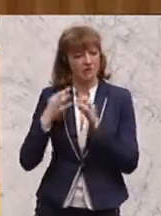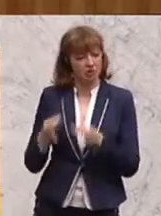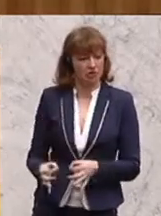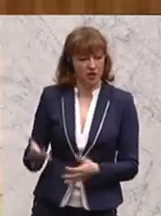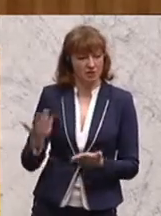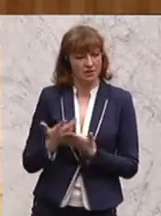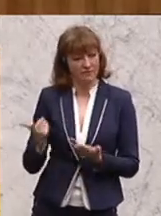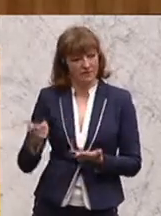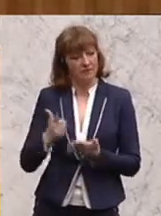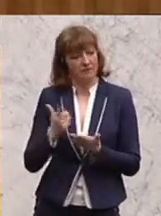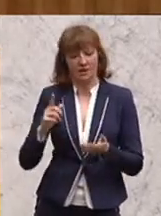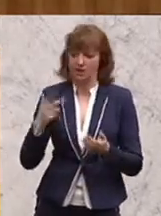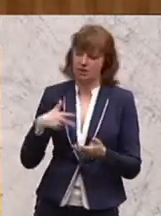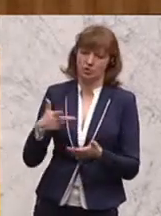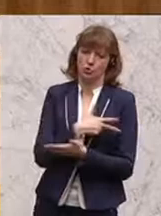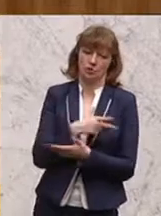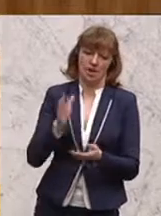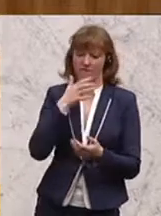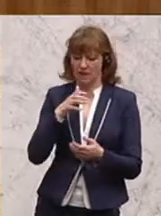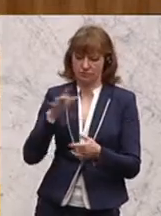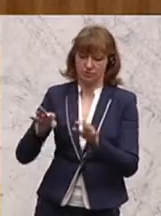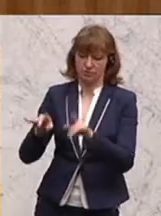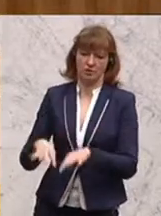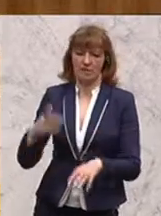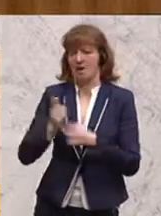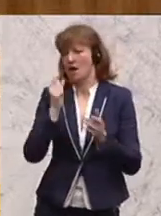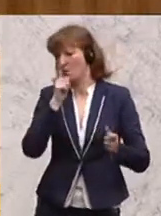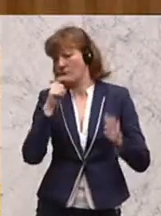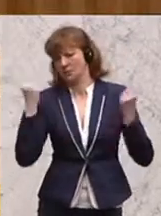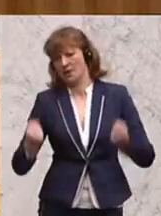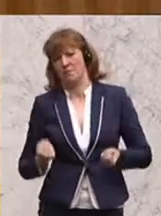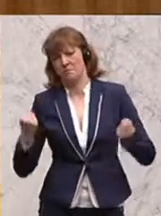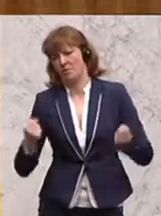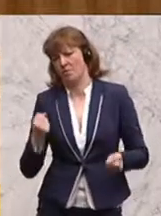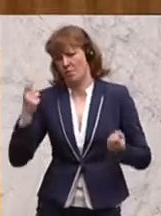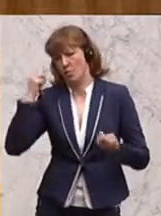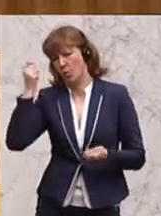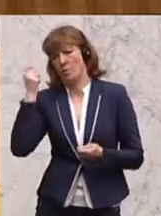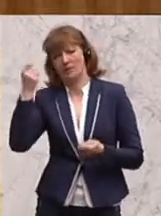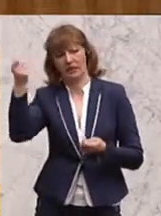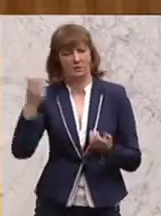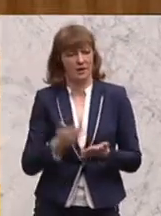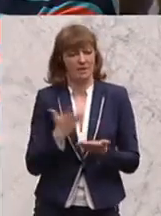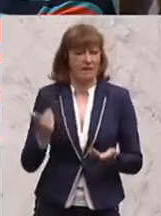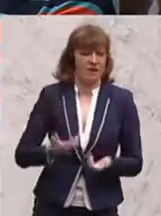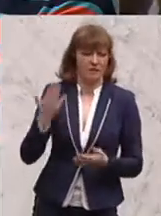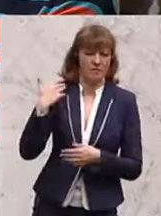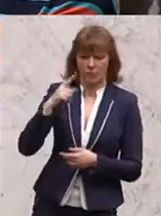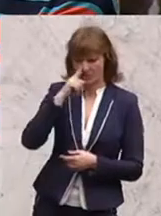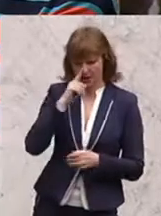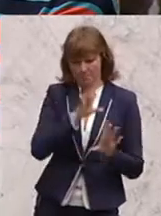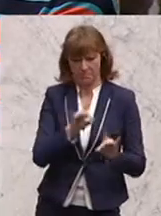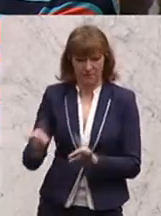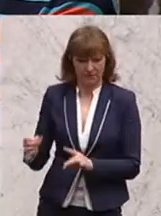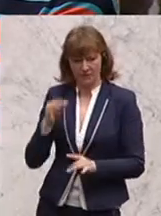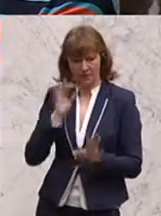den sozialen Foren wieder aufregt, sagt, ah, Polizeigewalt völlig überzogen, dass der vorher sexuell Kinder belästigt hat, Frauen